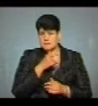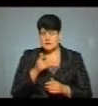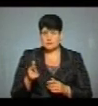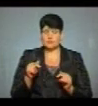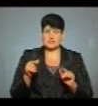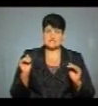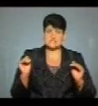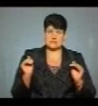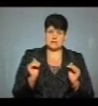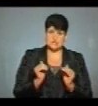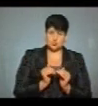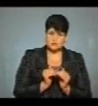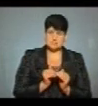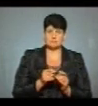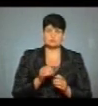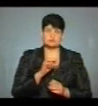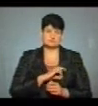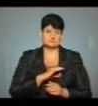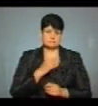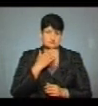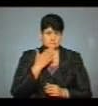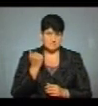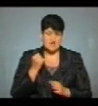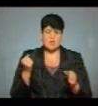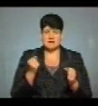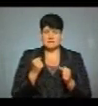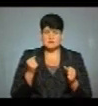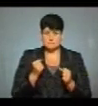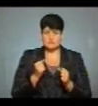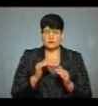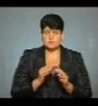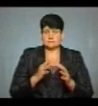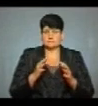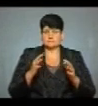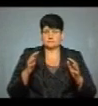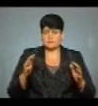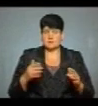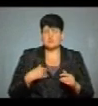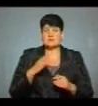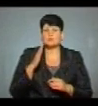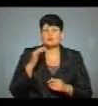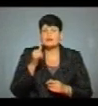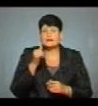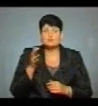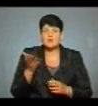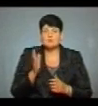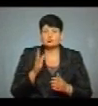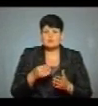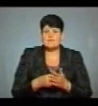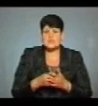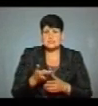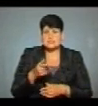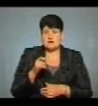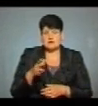об'єктивно знижується, тому що попит є менший. В зимовий період вона об'єктивно звищується. Ми навіть спрогнозувати не можемо, яка буде вартість газу